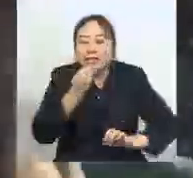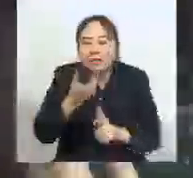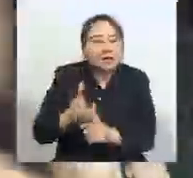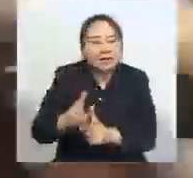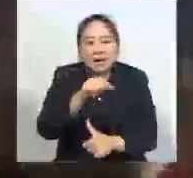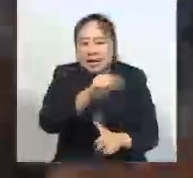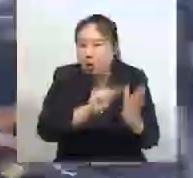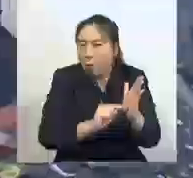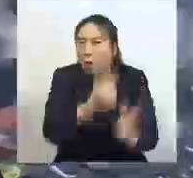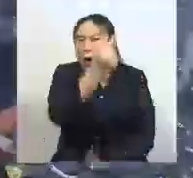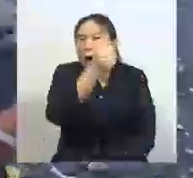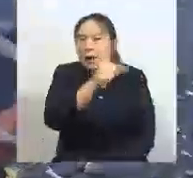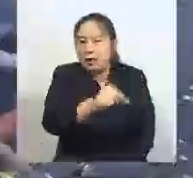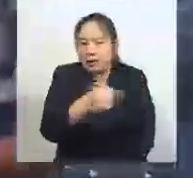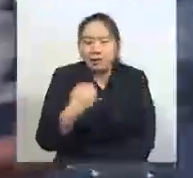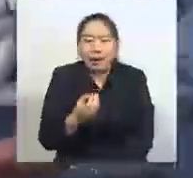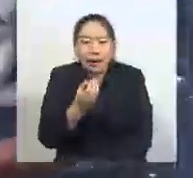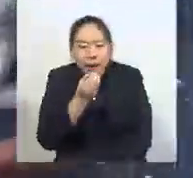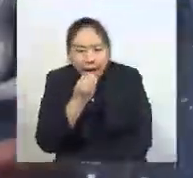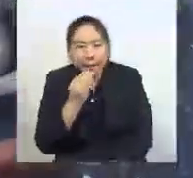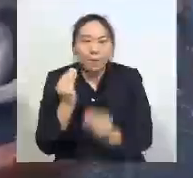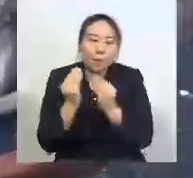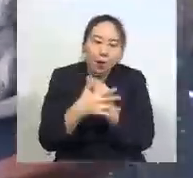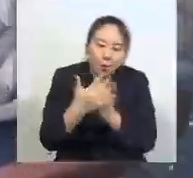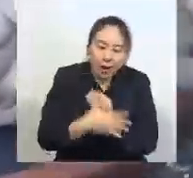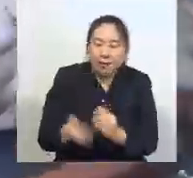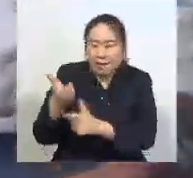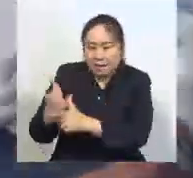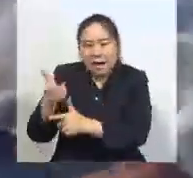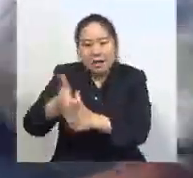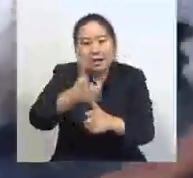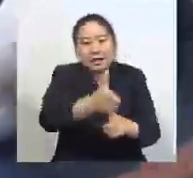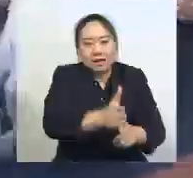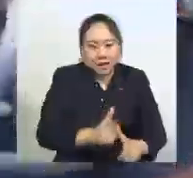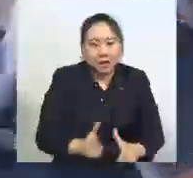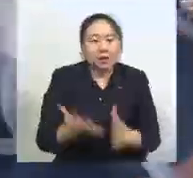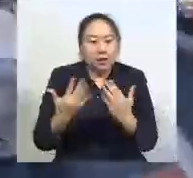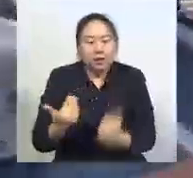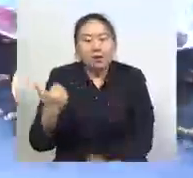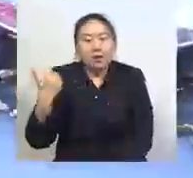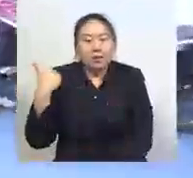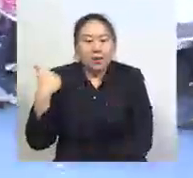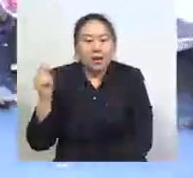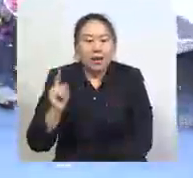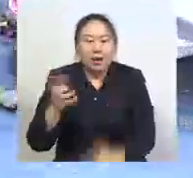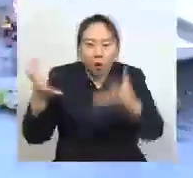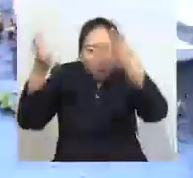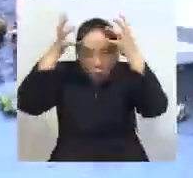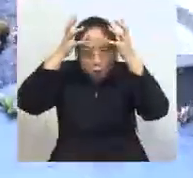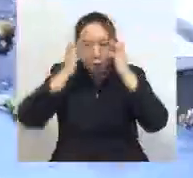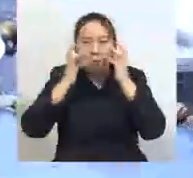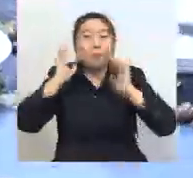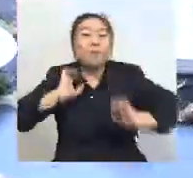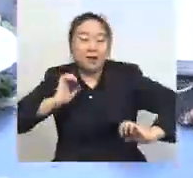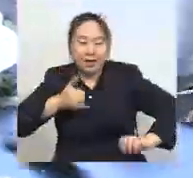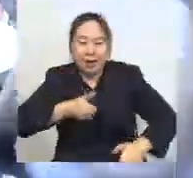คนแรกได้นำอาหารและผลไม้มาเลี้ยงลิงนอกจากนี้ภายในงานก็มีหนุมานนำขบวนแห่มายัง